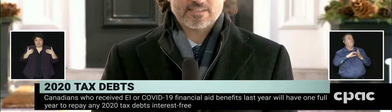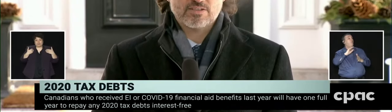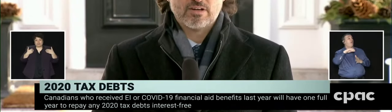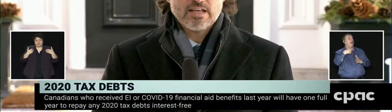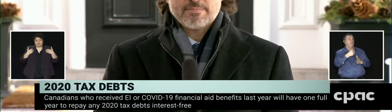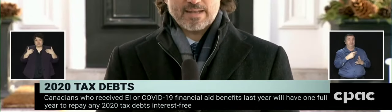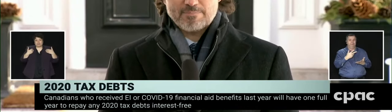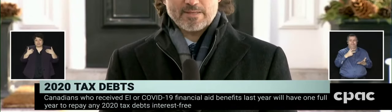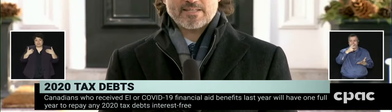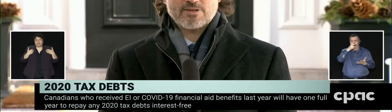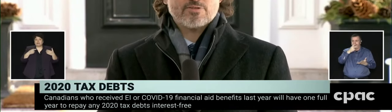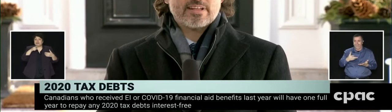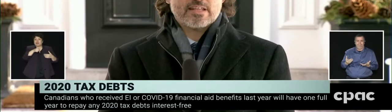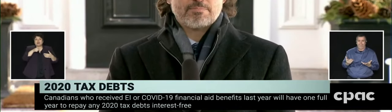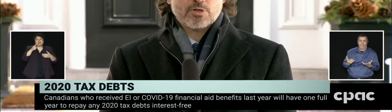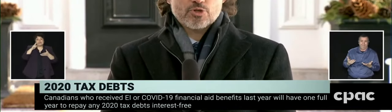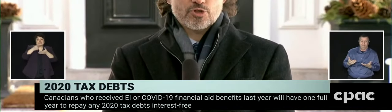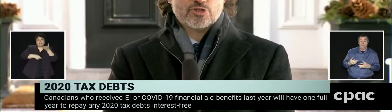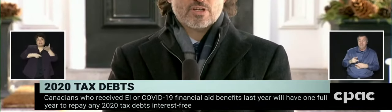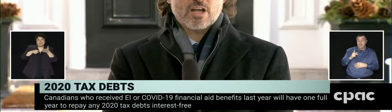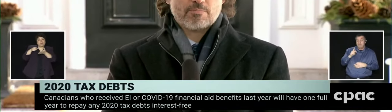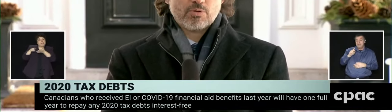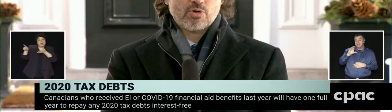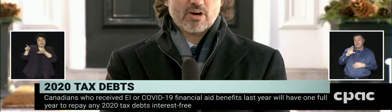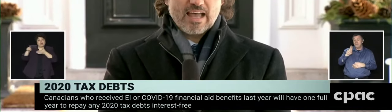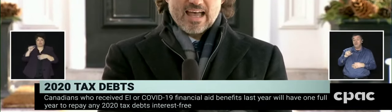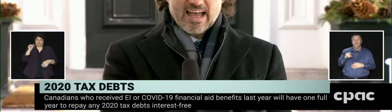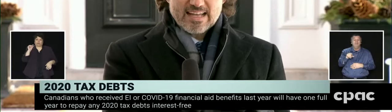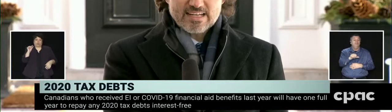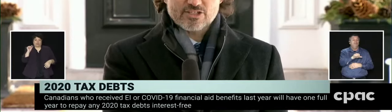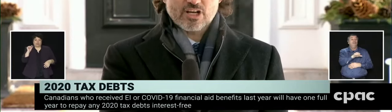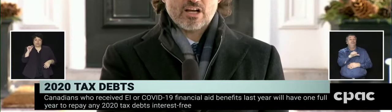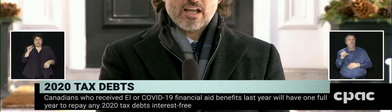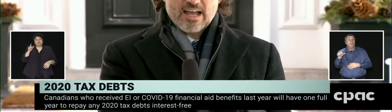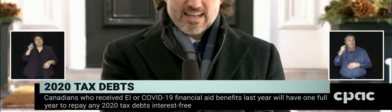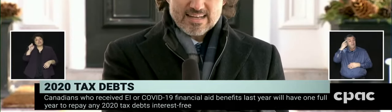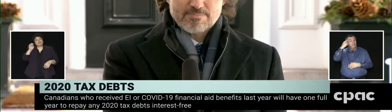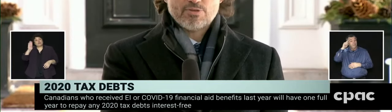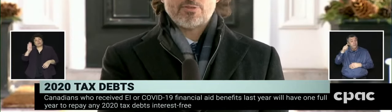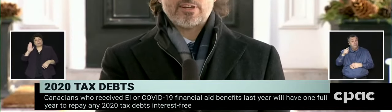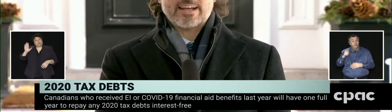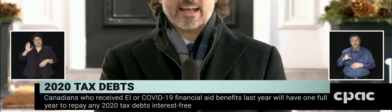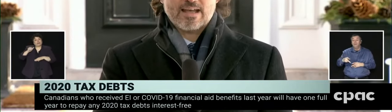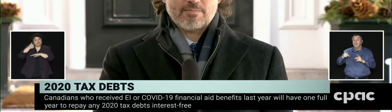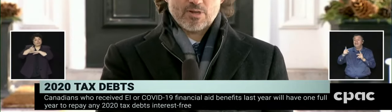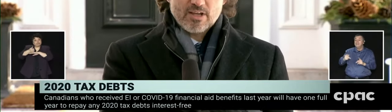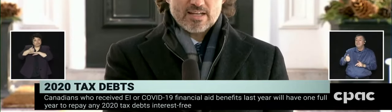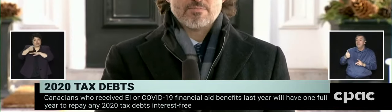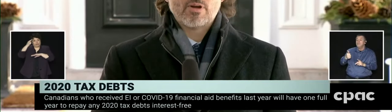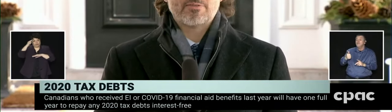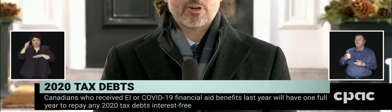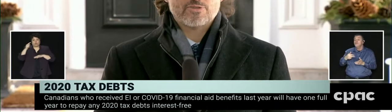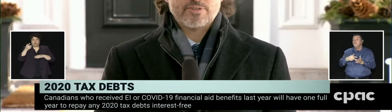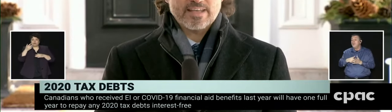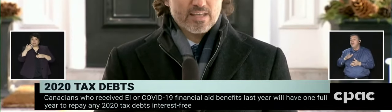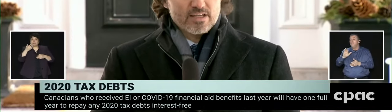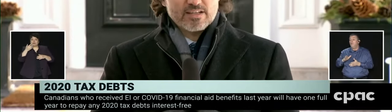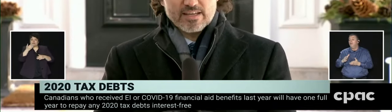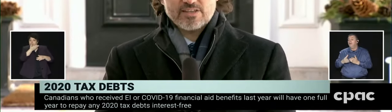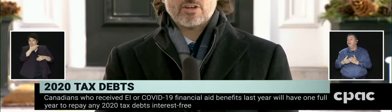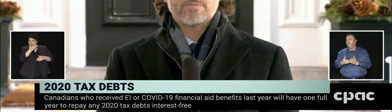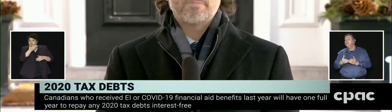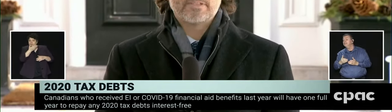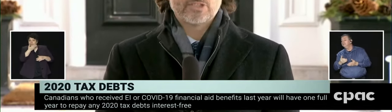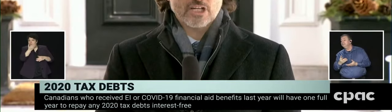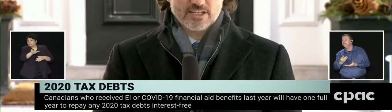toute façon. Mais la PCU n'était pas juste là pour les gens les plus vulnérables, les moins fortunés. Il y